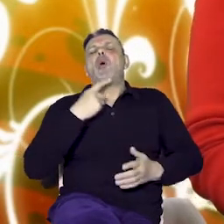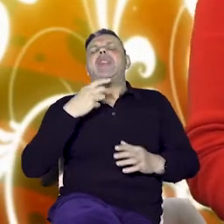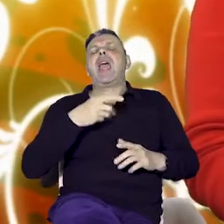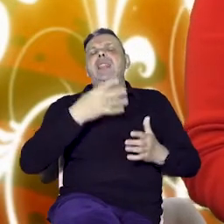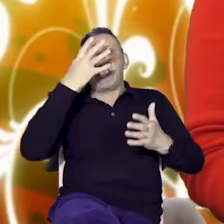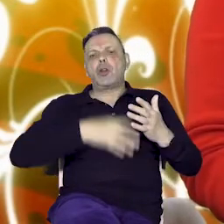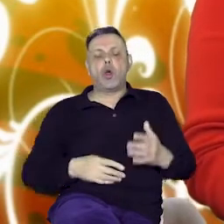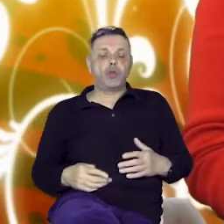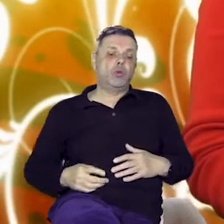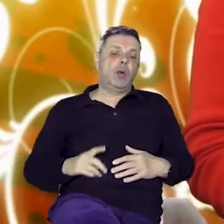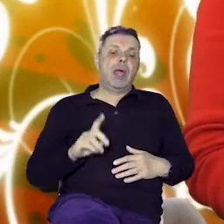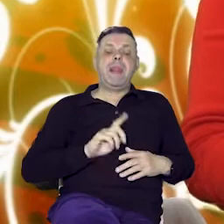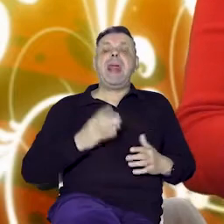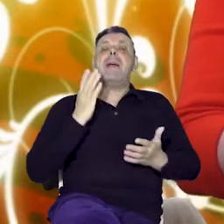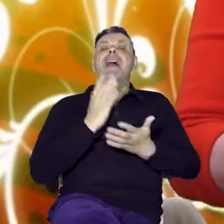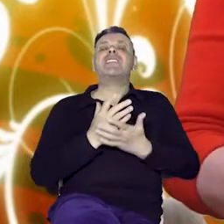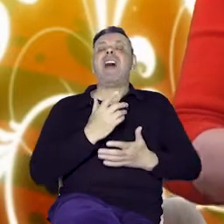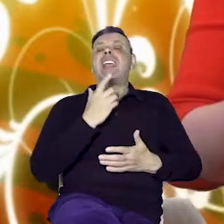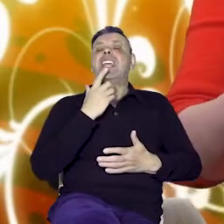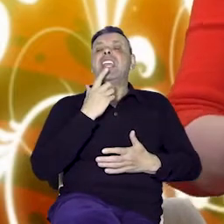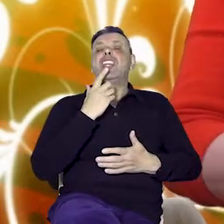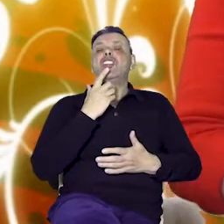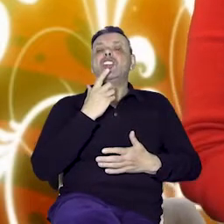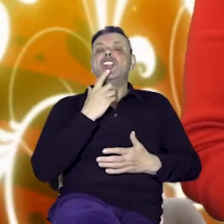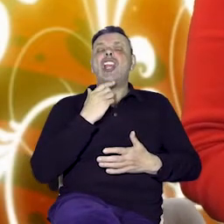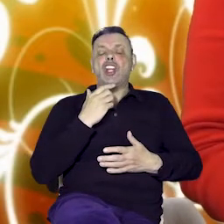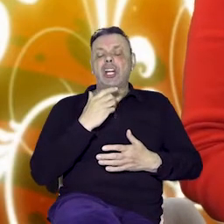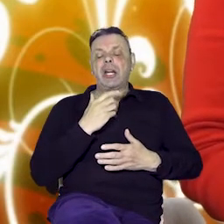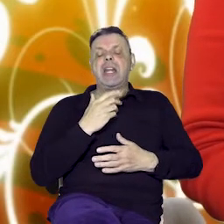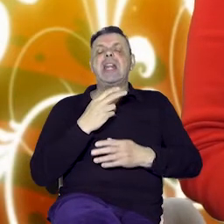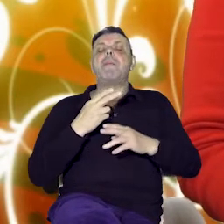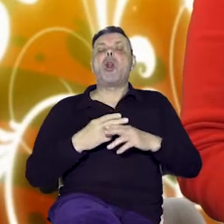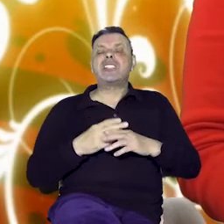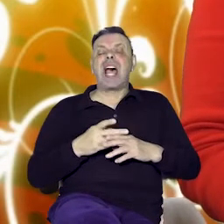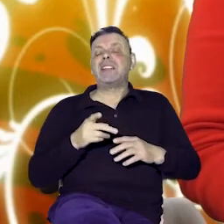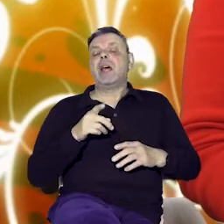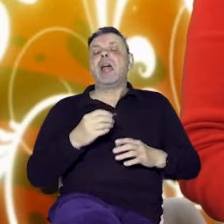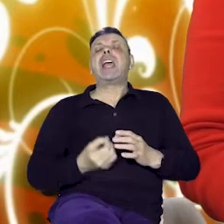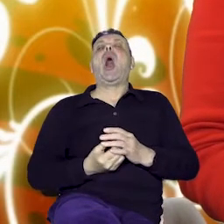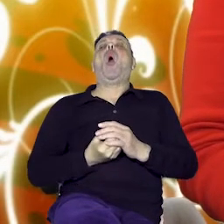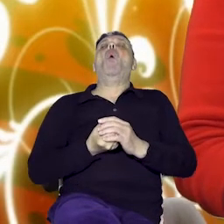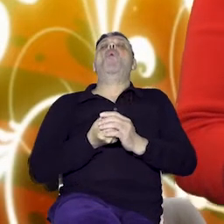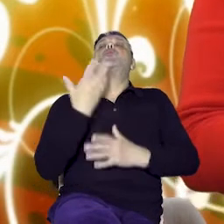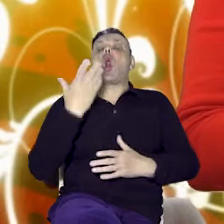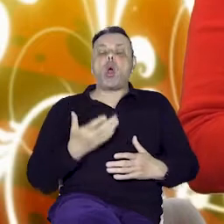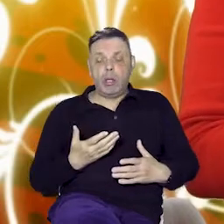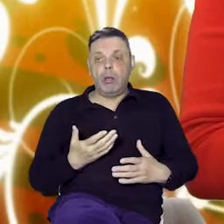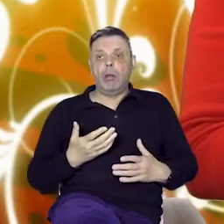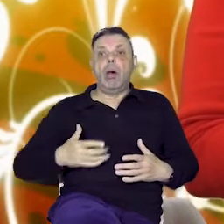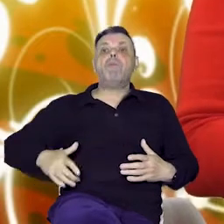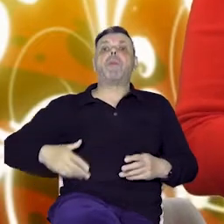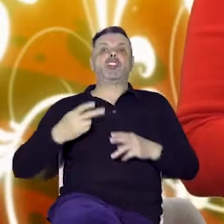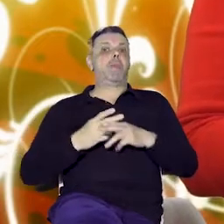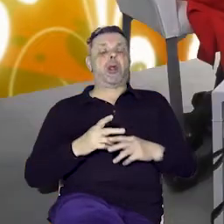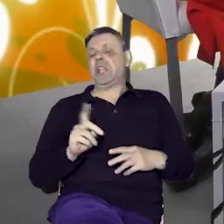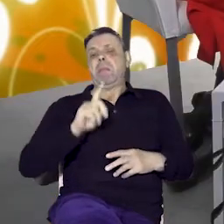svaki primjerice dijabetičar dijabetes kao uzrok razvoja završnog stadija kronične bubrežne bolesti. Osim